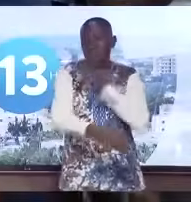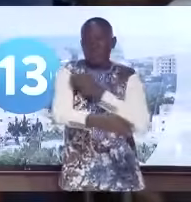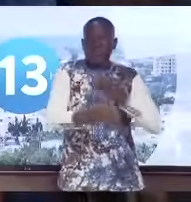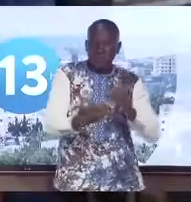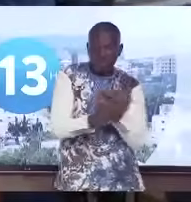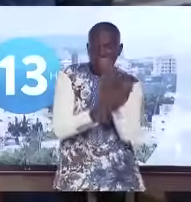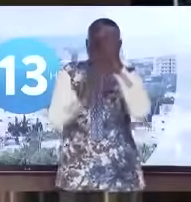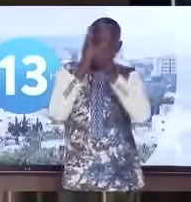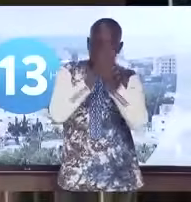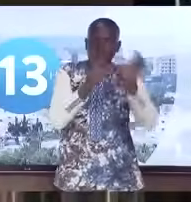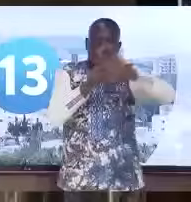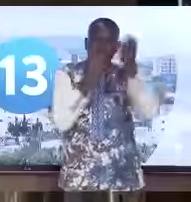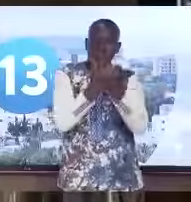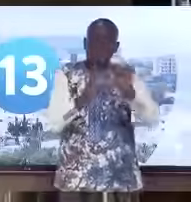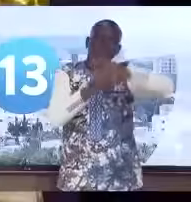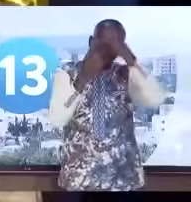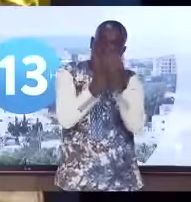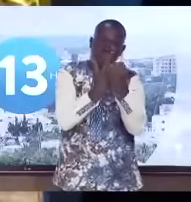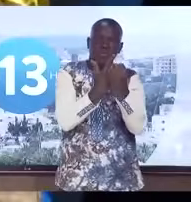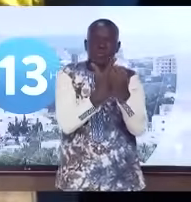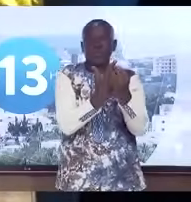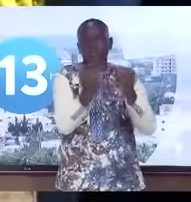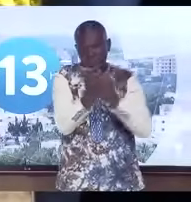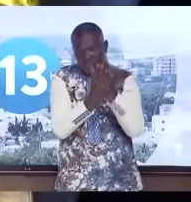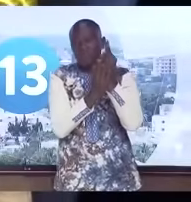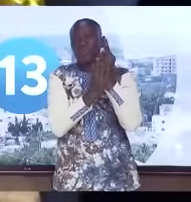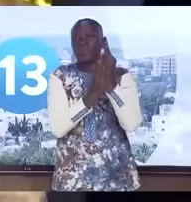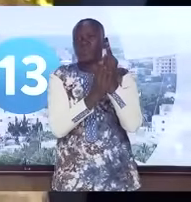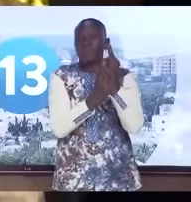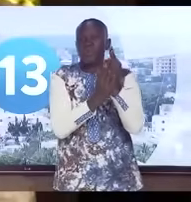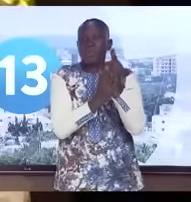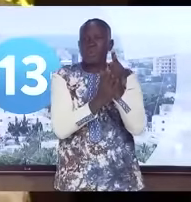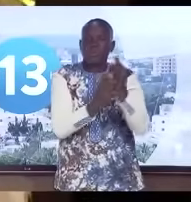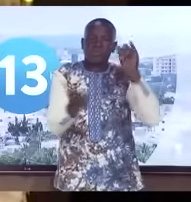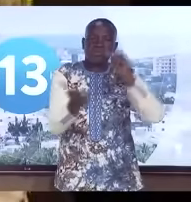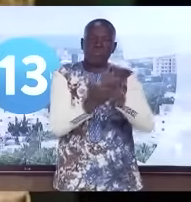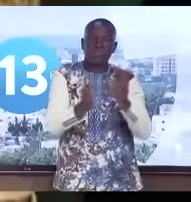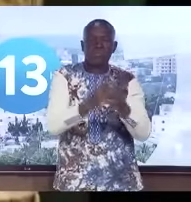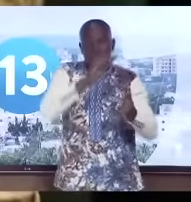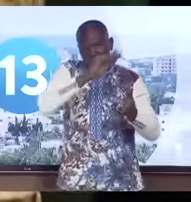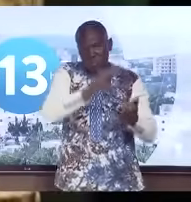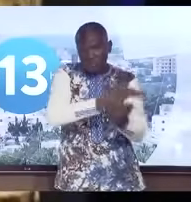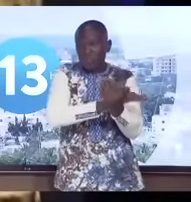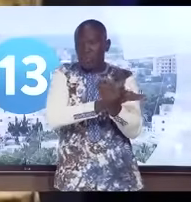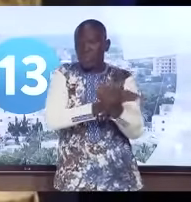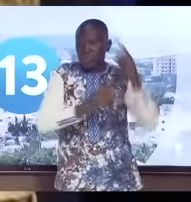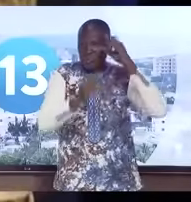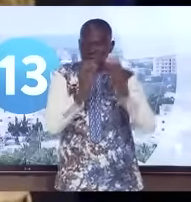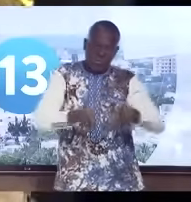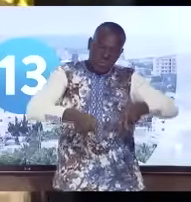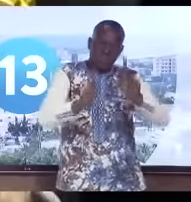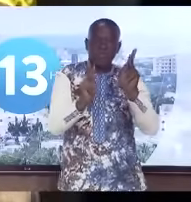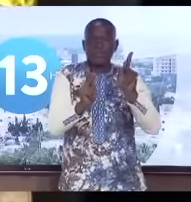valeurs culturelles, sociales et spirituelles. Cette soirée a été initiée pour permettre à